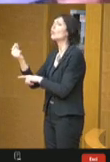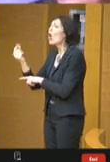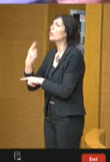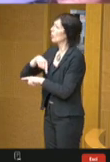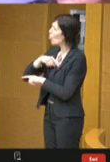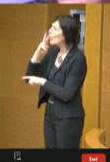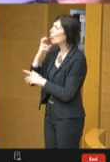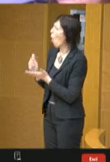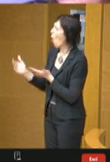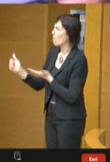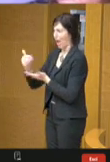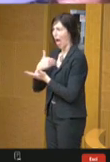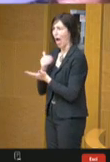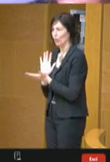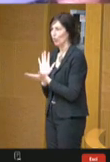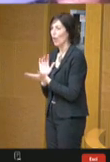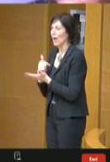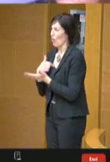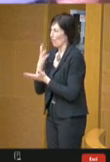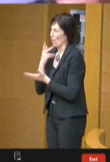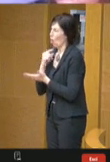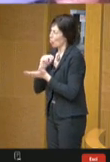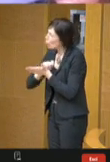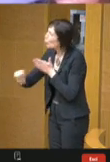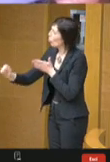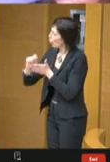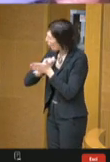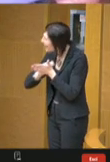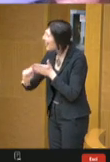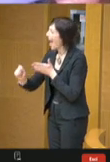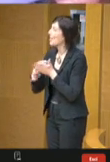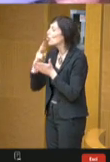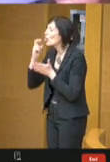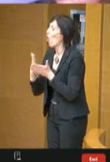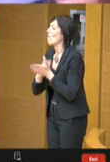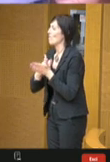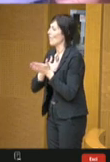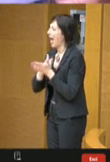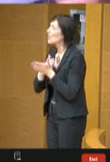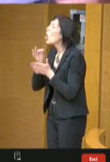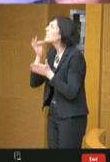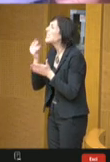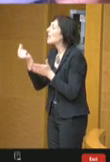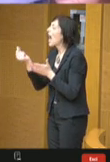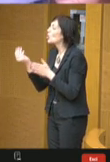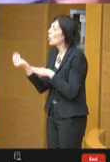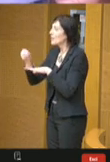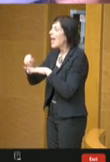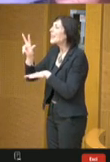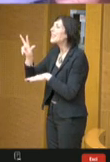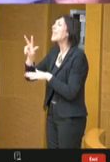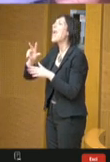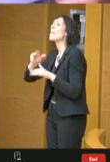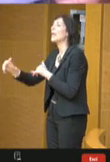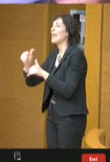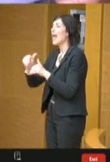noi, e anche qui vorrei sottolineare questo aspetto, soldi aggiuntivi ai 3 miliardi e 900 milioni di